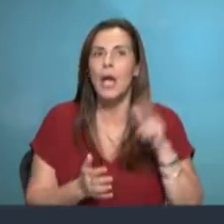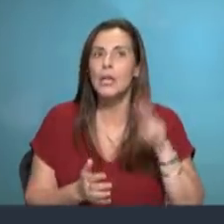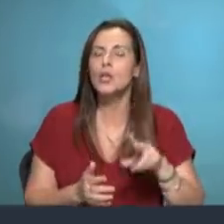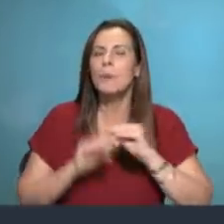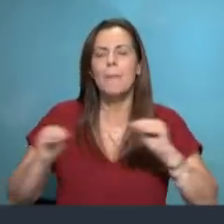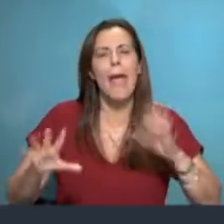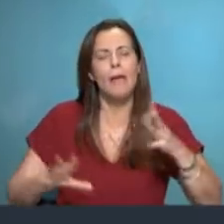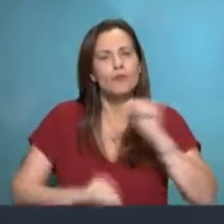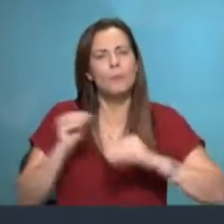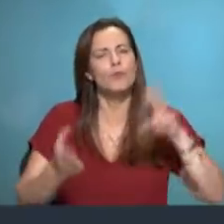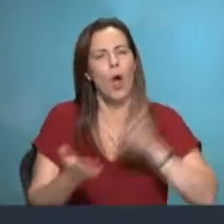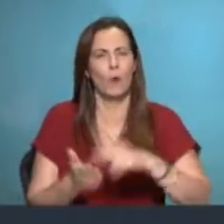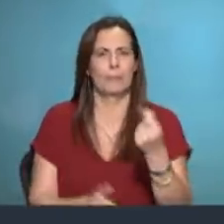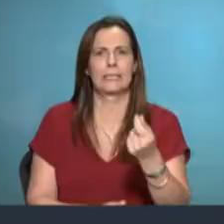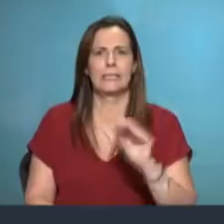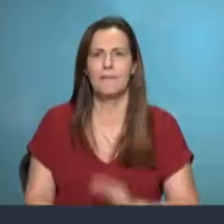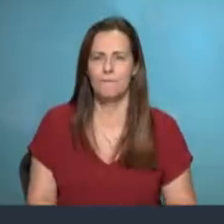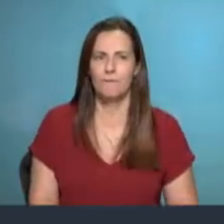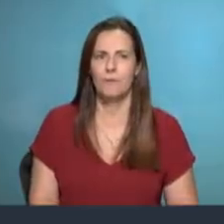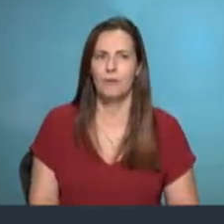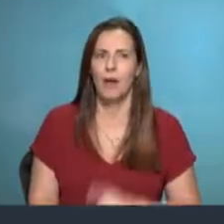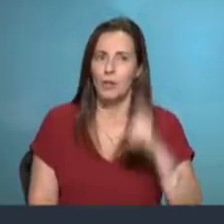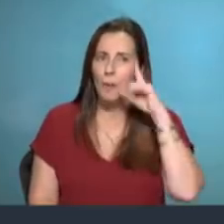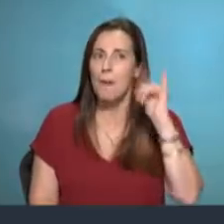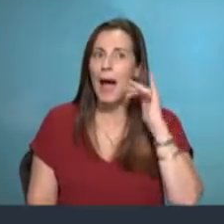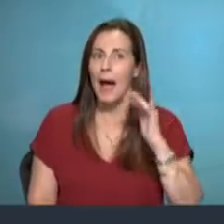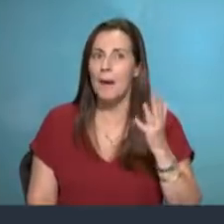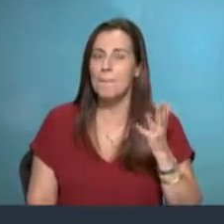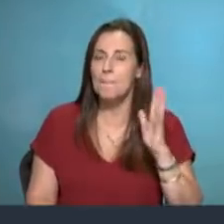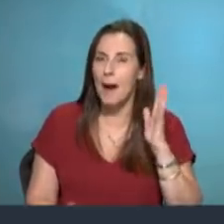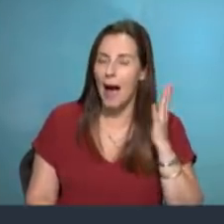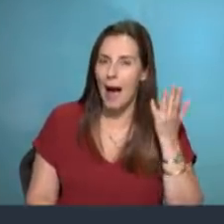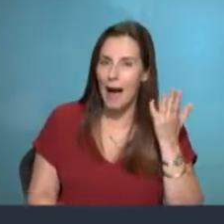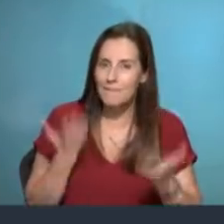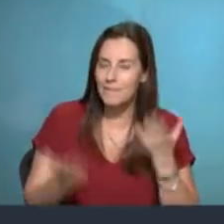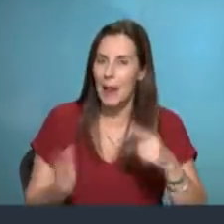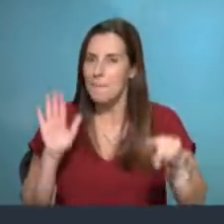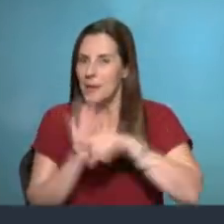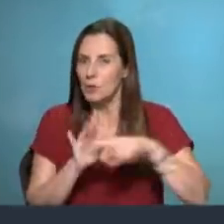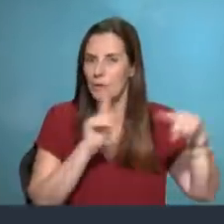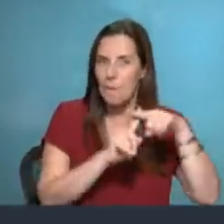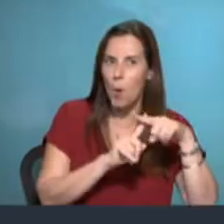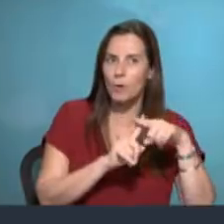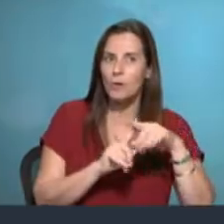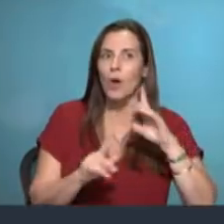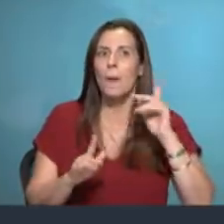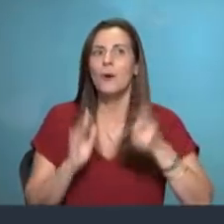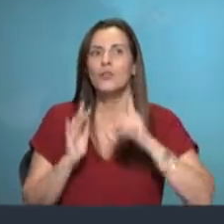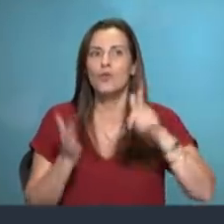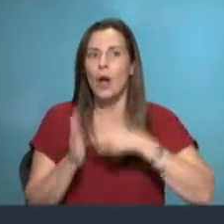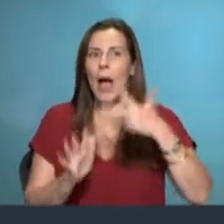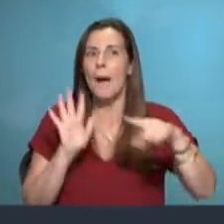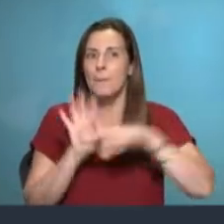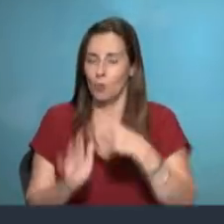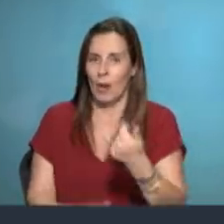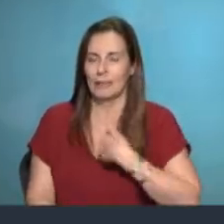שמלמדים כיצד לנהוג בכסף. תעפו יש לפרק בין המינוס או אנו מיקון שנדי מינוס? נו כל תלת שעור המינוס בקלפני